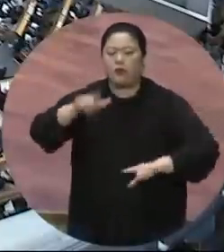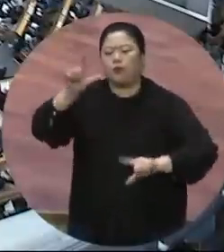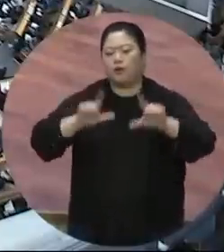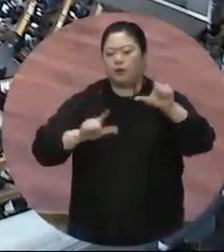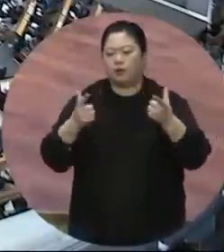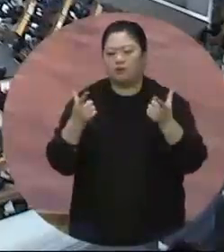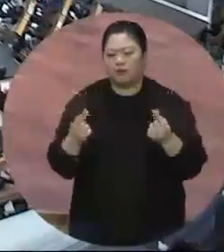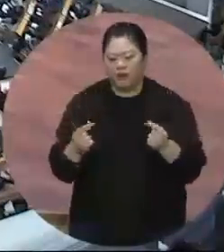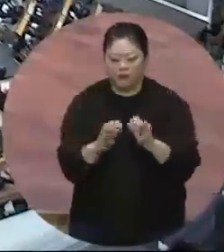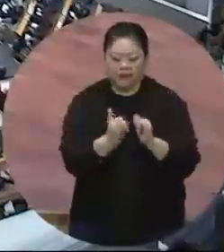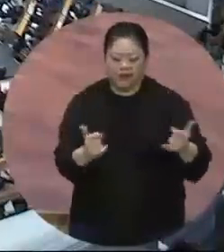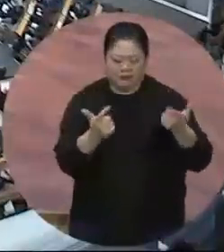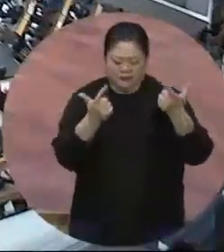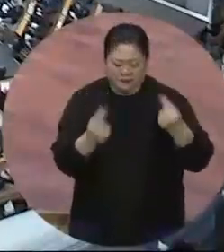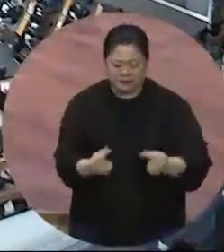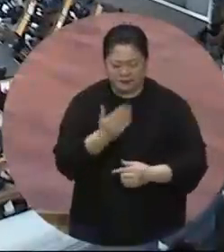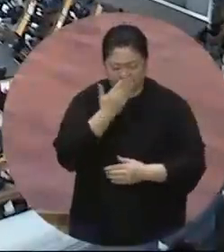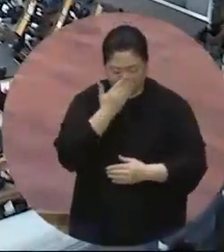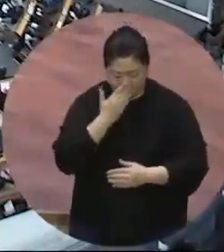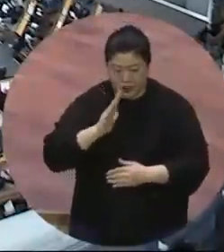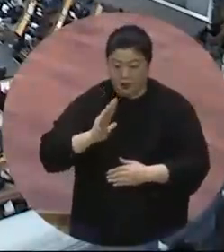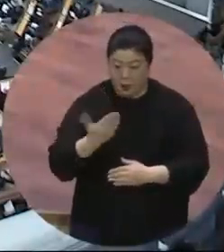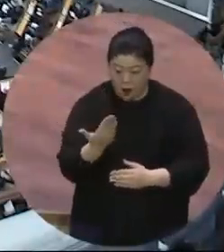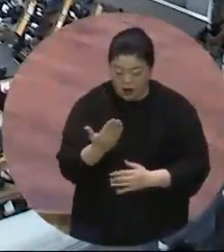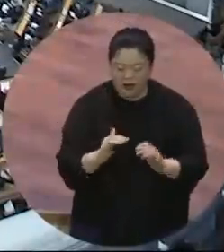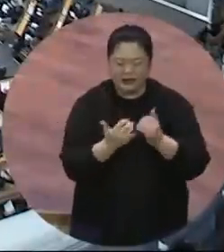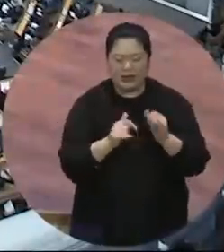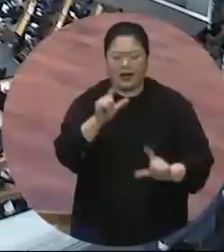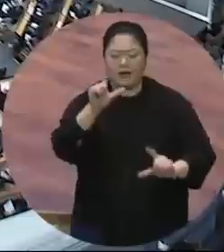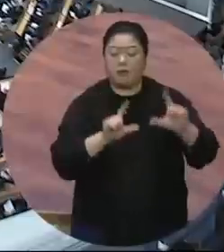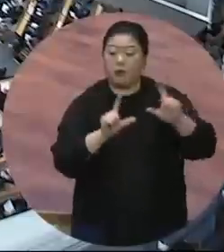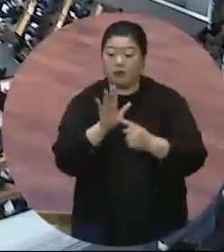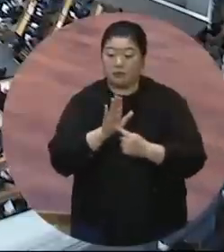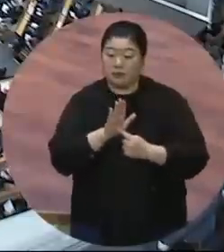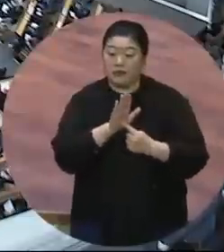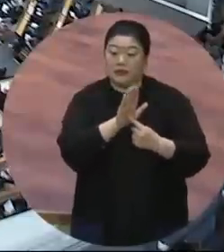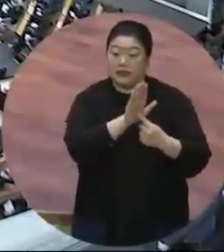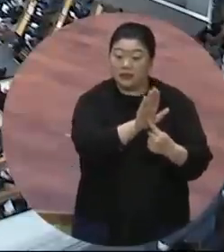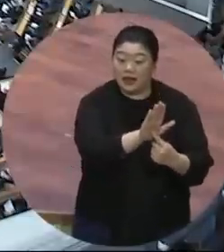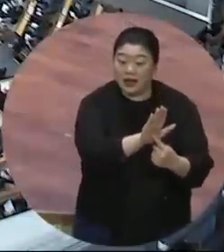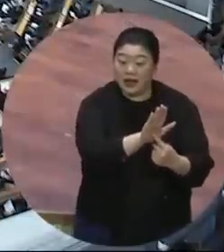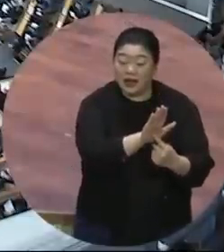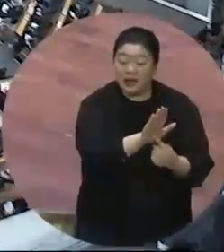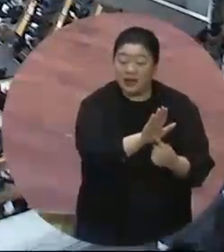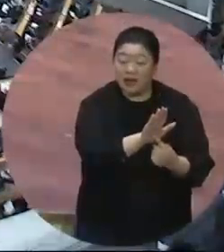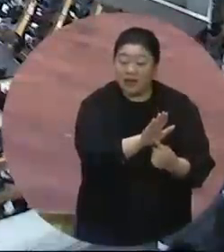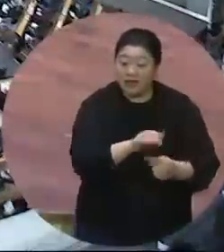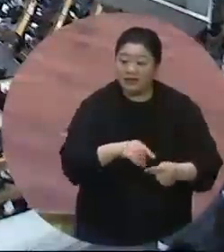가져 사람과 같이 되셨고 사람의 모양으로 나타나사